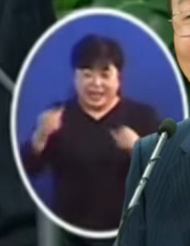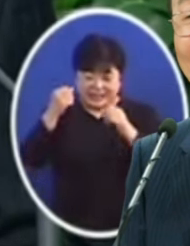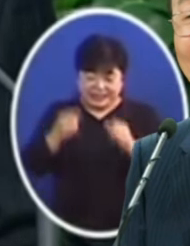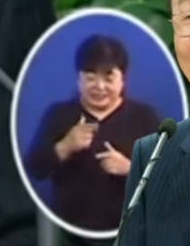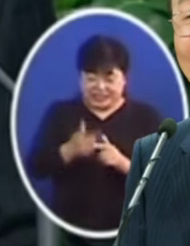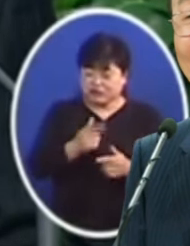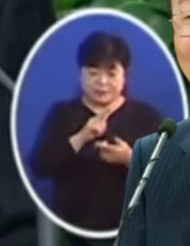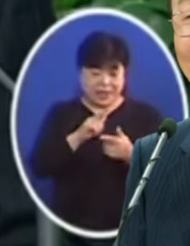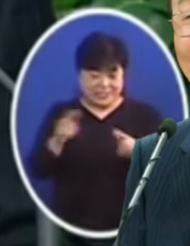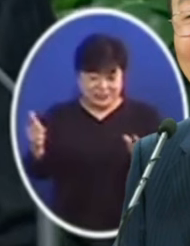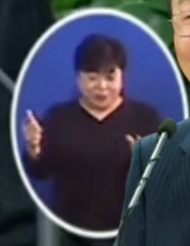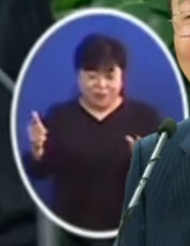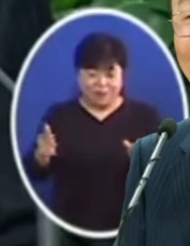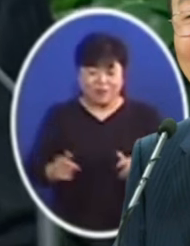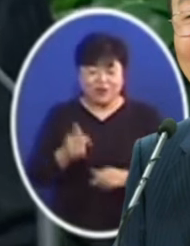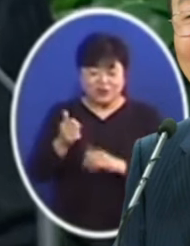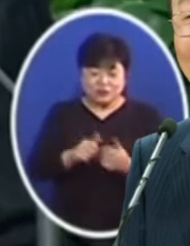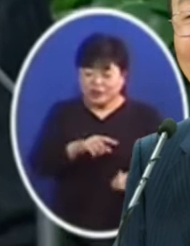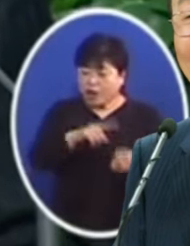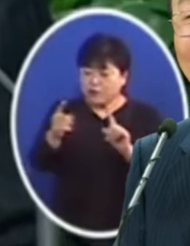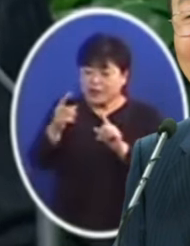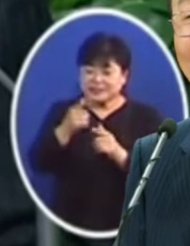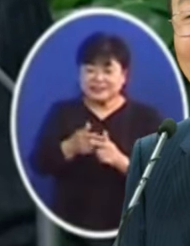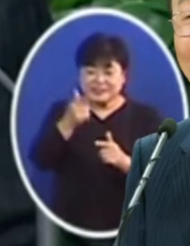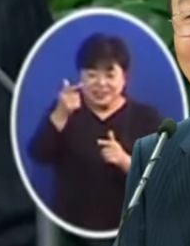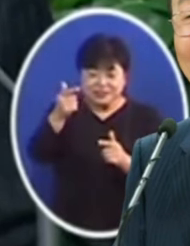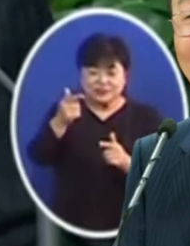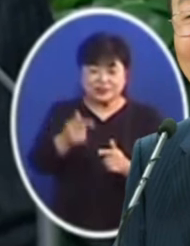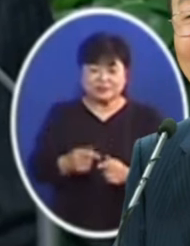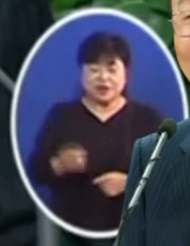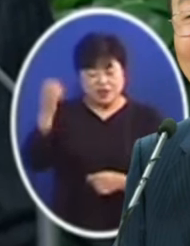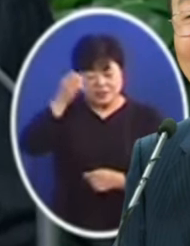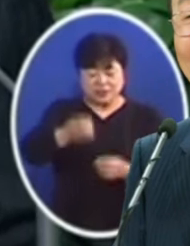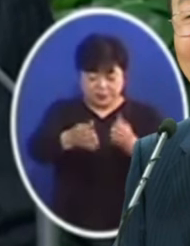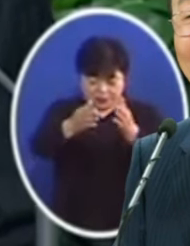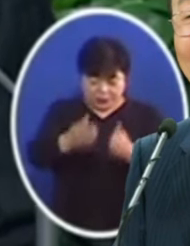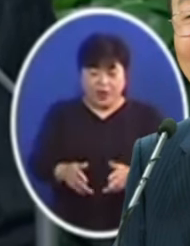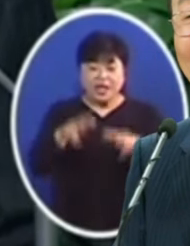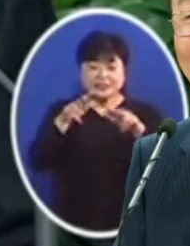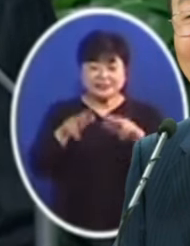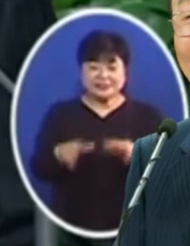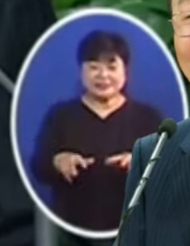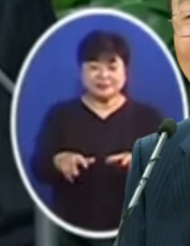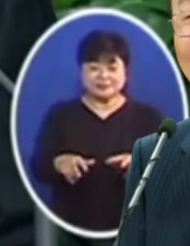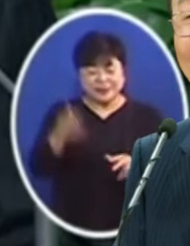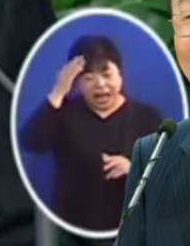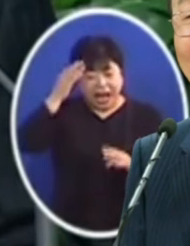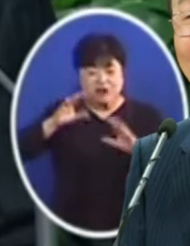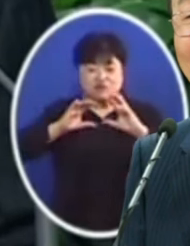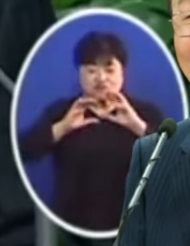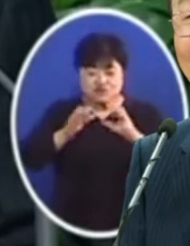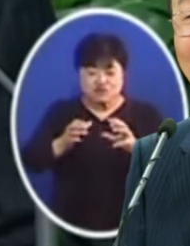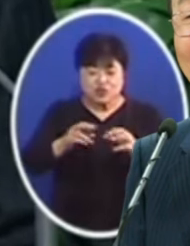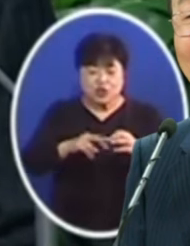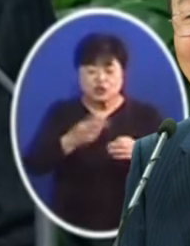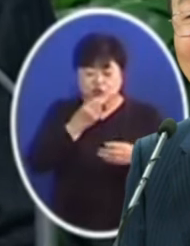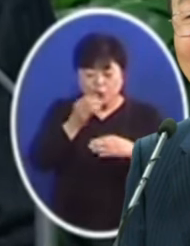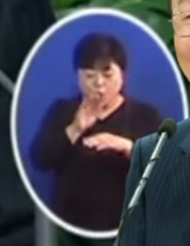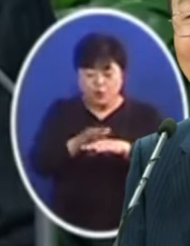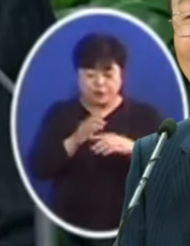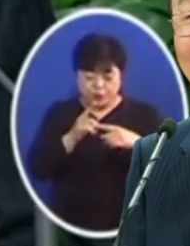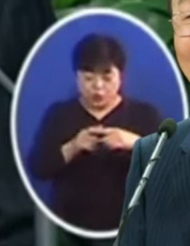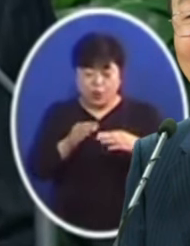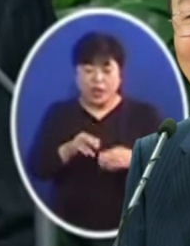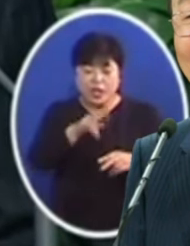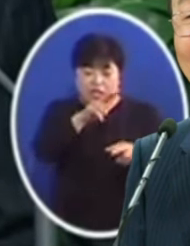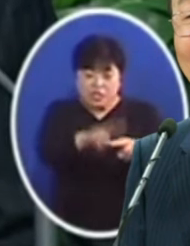계신 예수님이 아니시요 죽었다가 부활하신 예수님은 성령을 통하여 지금 대한민국 여의도 순복음교회 이